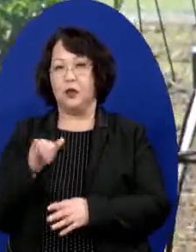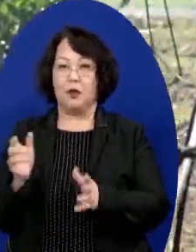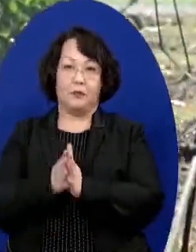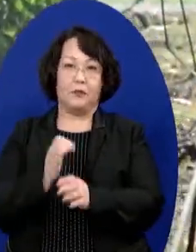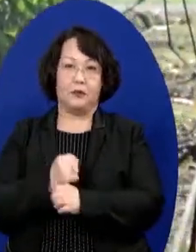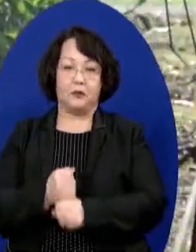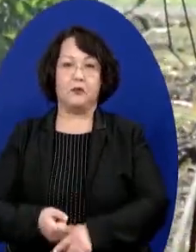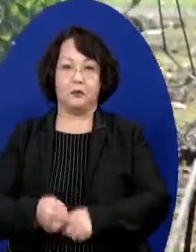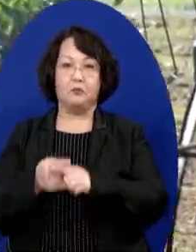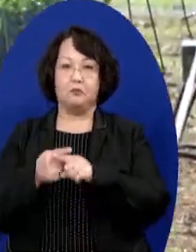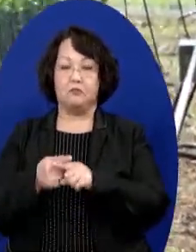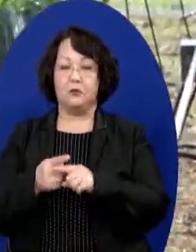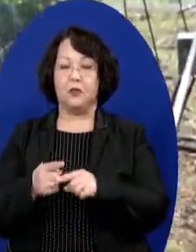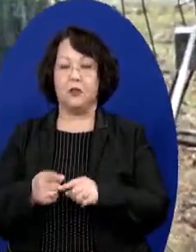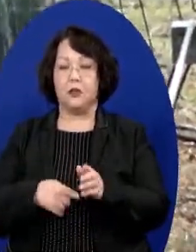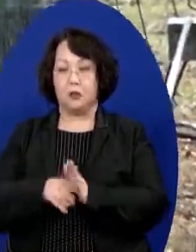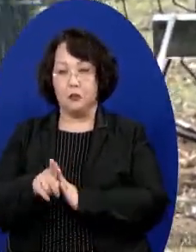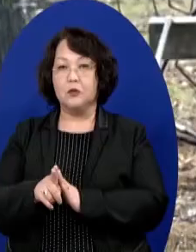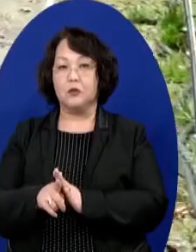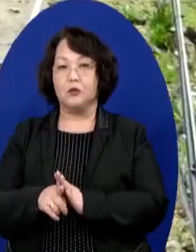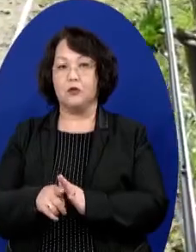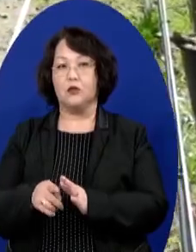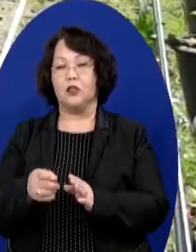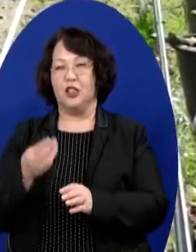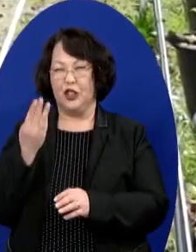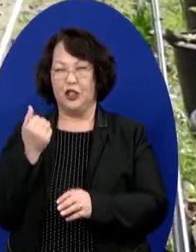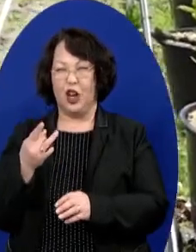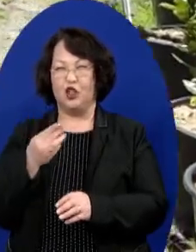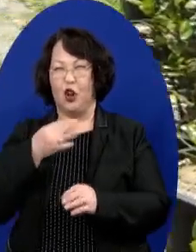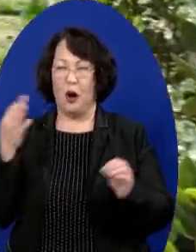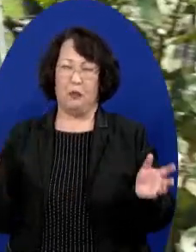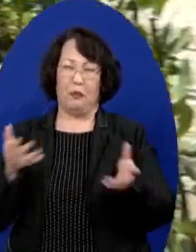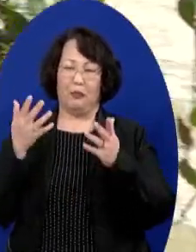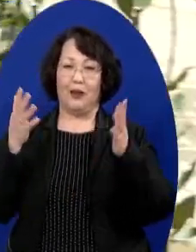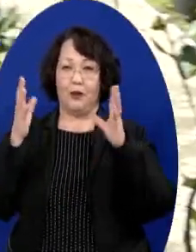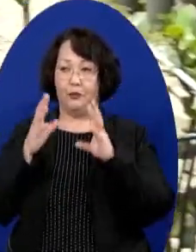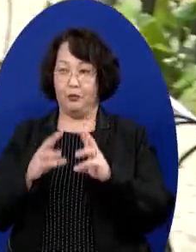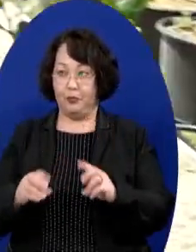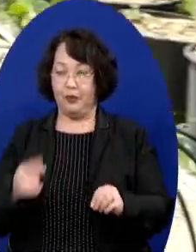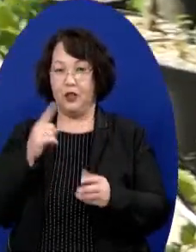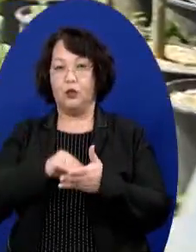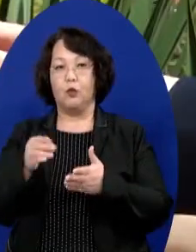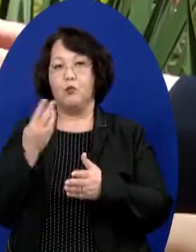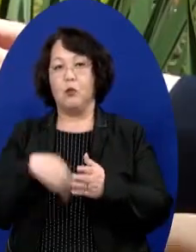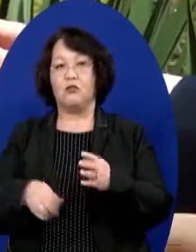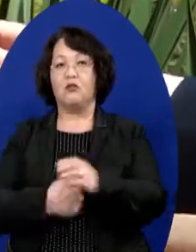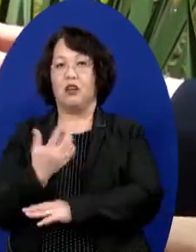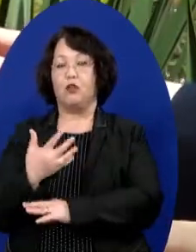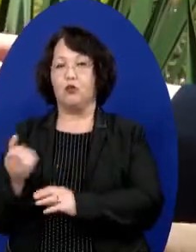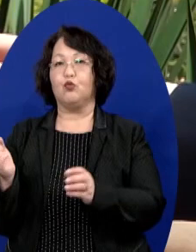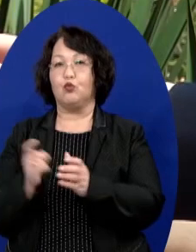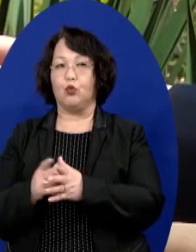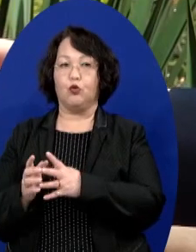ажиллагаагаа эхлүүлэх нь Монгол улс шар шорон шуургийг зогсоох эхлэл тэрбум модоо тарихад чухал нөлөөтэй юм а. Ерөнхийдөө